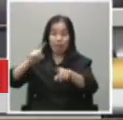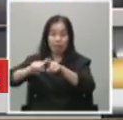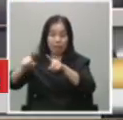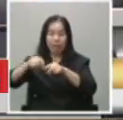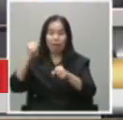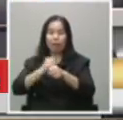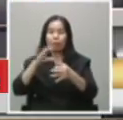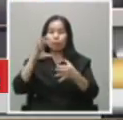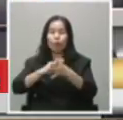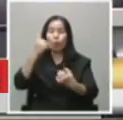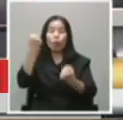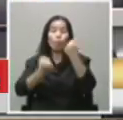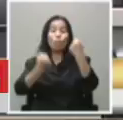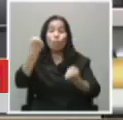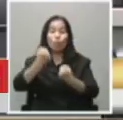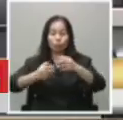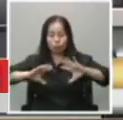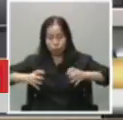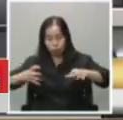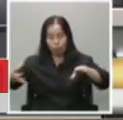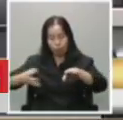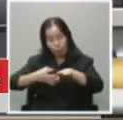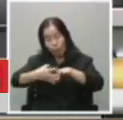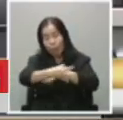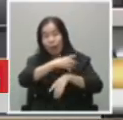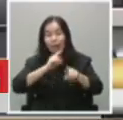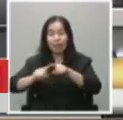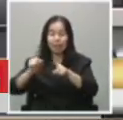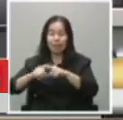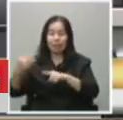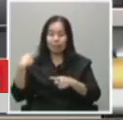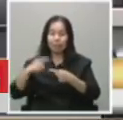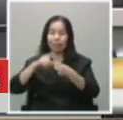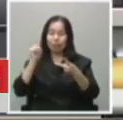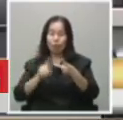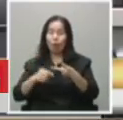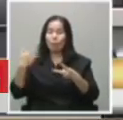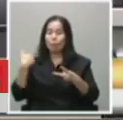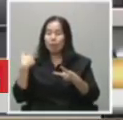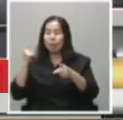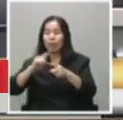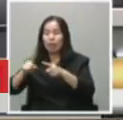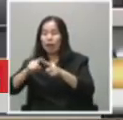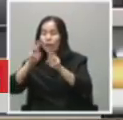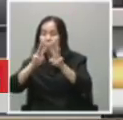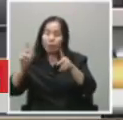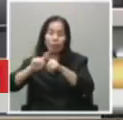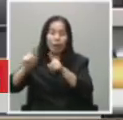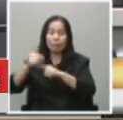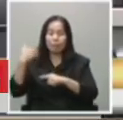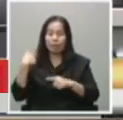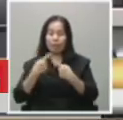รถยนต์นอกจากแรงงานจะลดลงแล้วเนี่ยนะครับเพราะใช้โรบอทเข้ามาเยอะขึ้นครับเกิดอะไรขึ้น